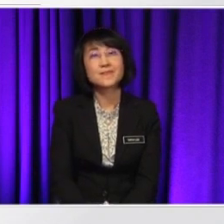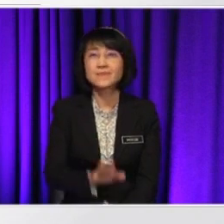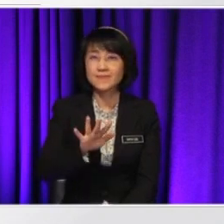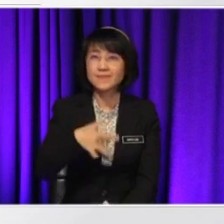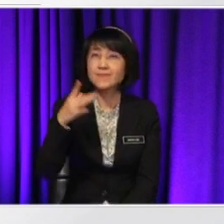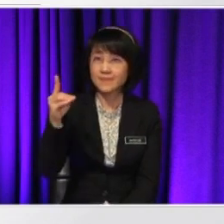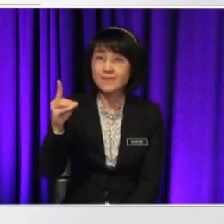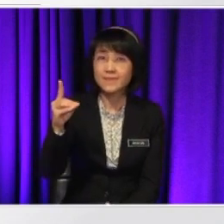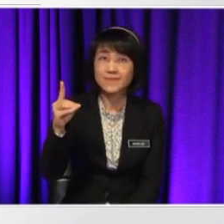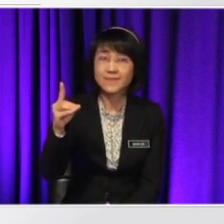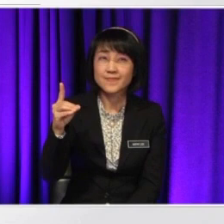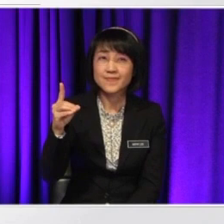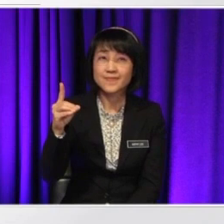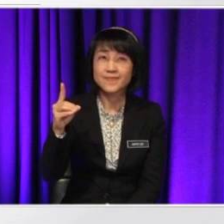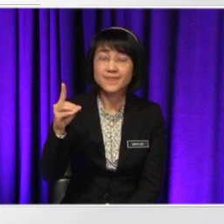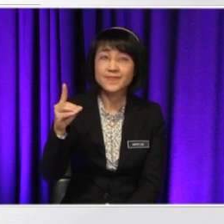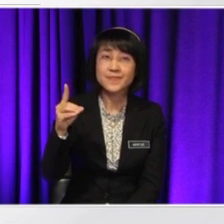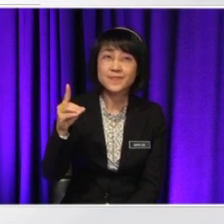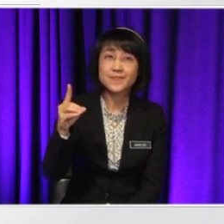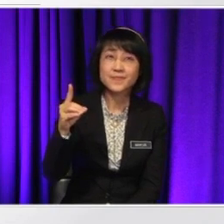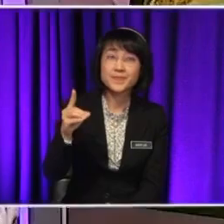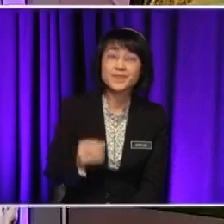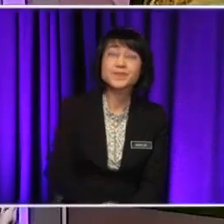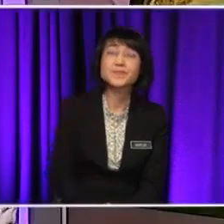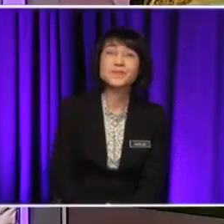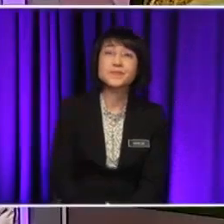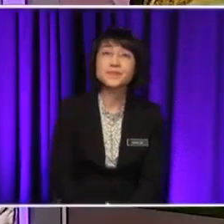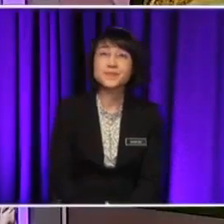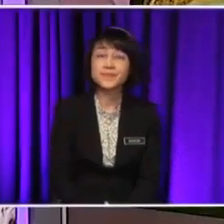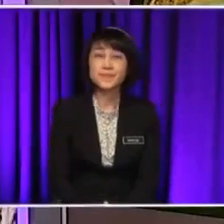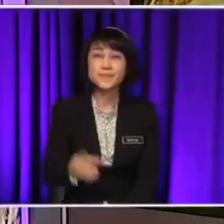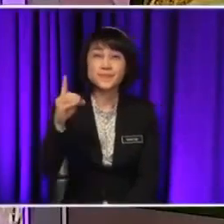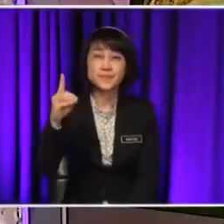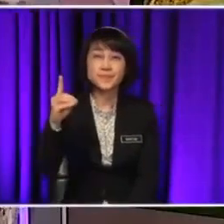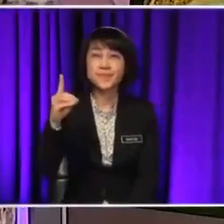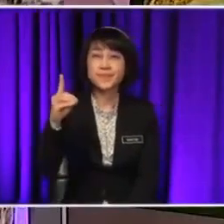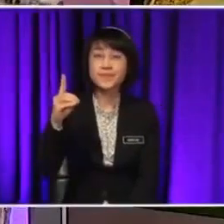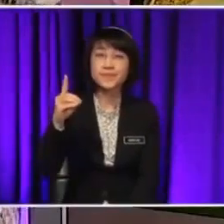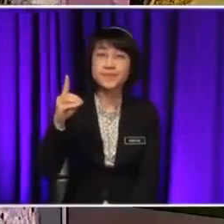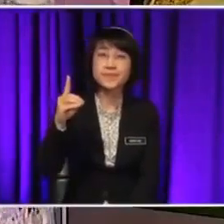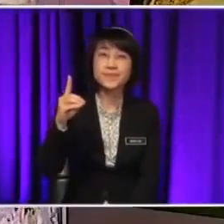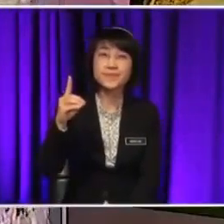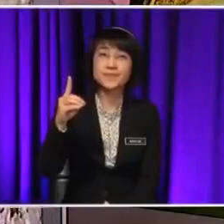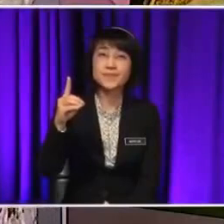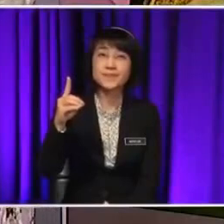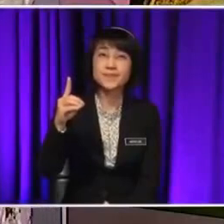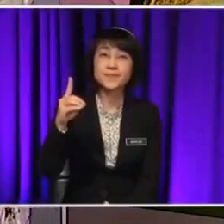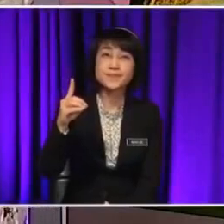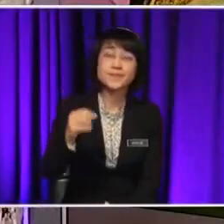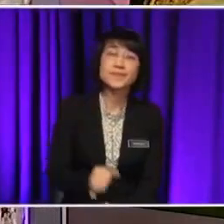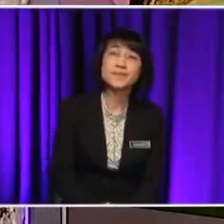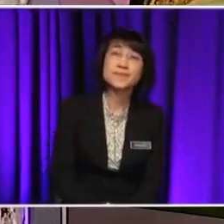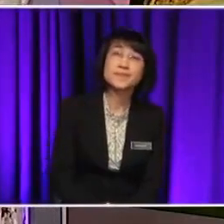Saya rasa jawab D. Okey, D. Okay. Penggunaan bentuk-bentuk sata geometri, penggunaan warna yang terang dan mempunyai perspektif. Okey.